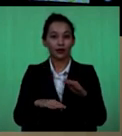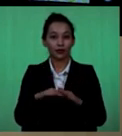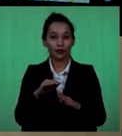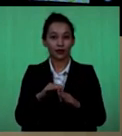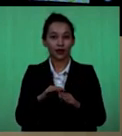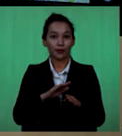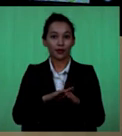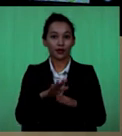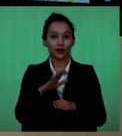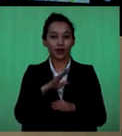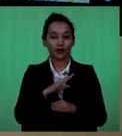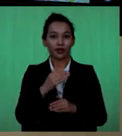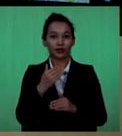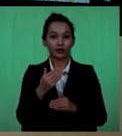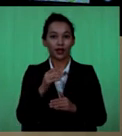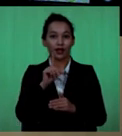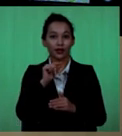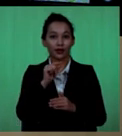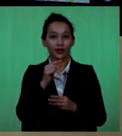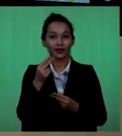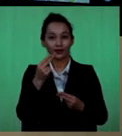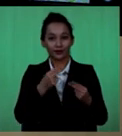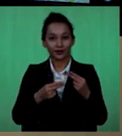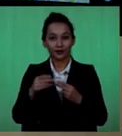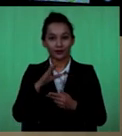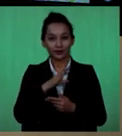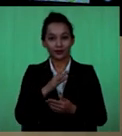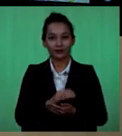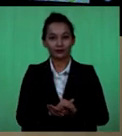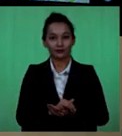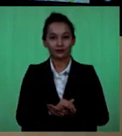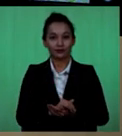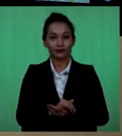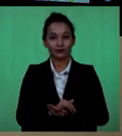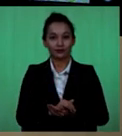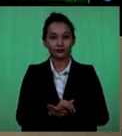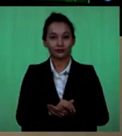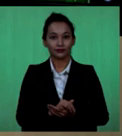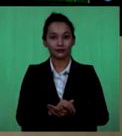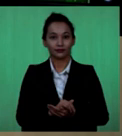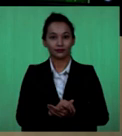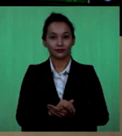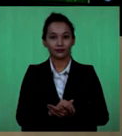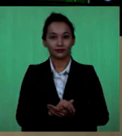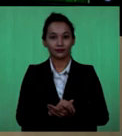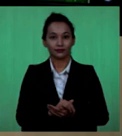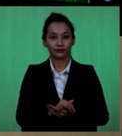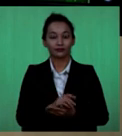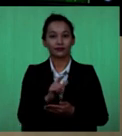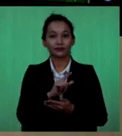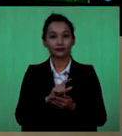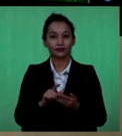edik. Siz qaldirg'ochni rasmini chiza oldingizmi? Demak,